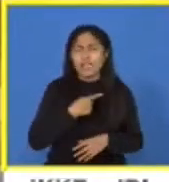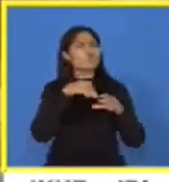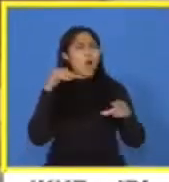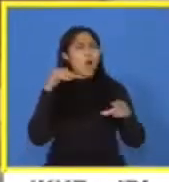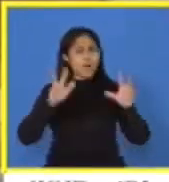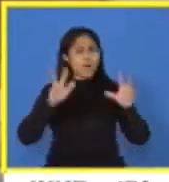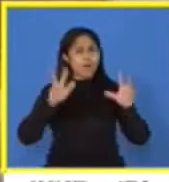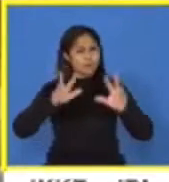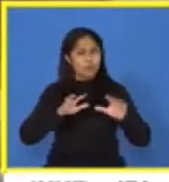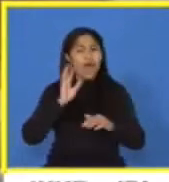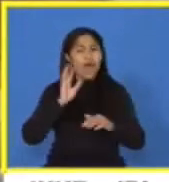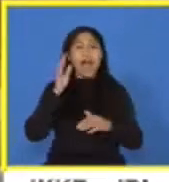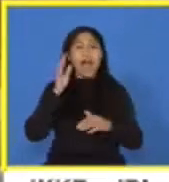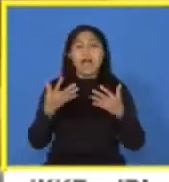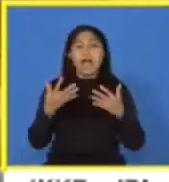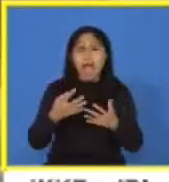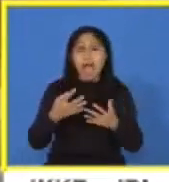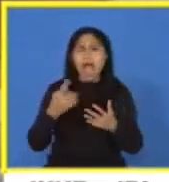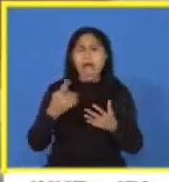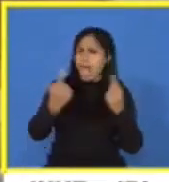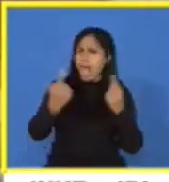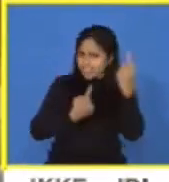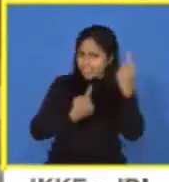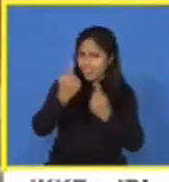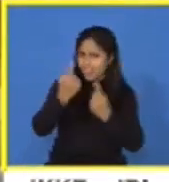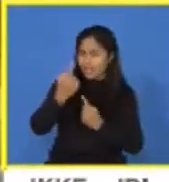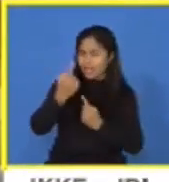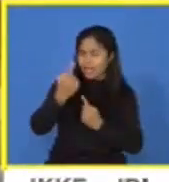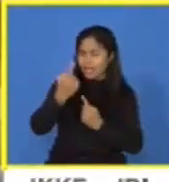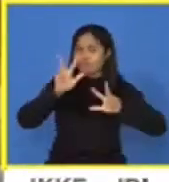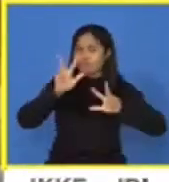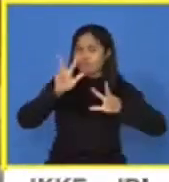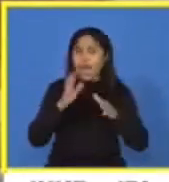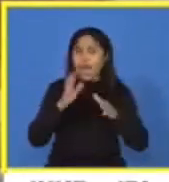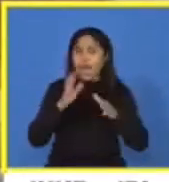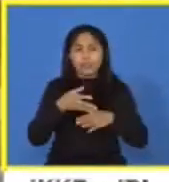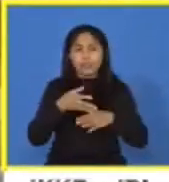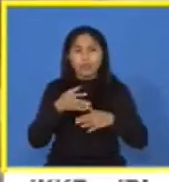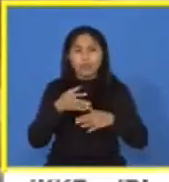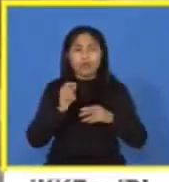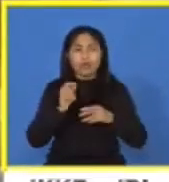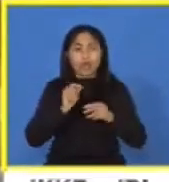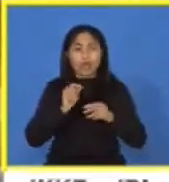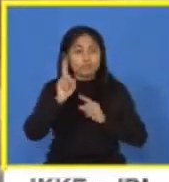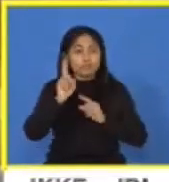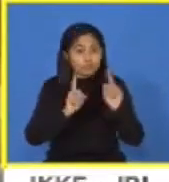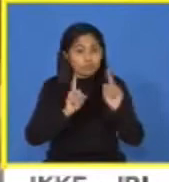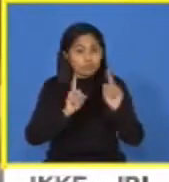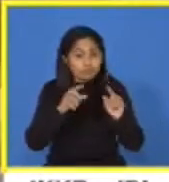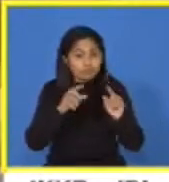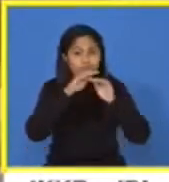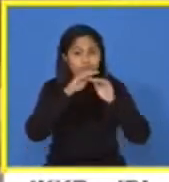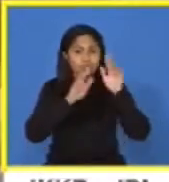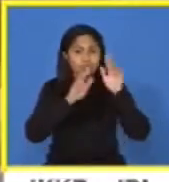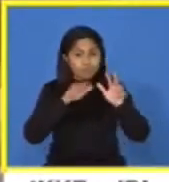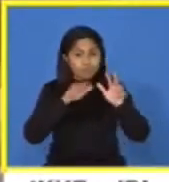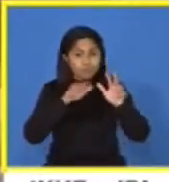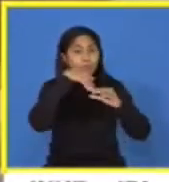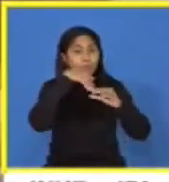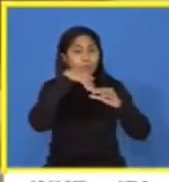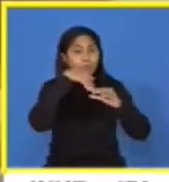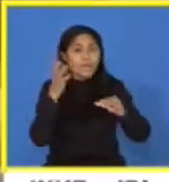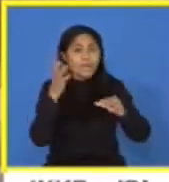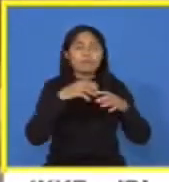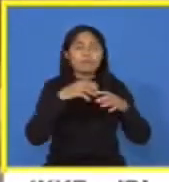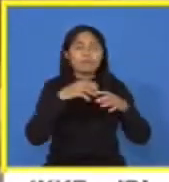Timur akan datang ke Kota Kupang atau Nusa Tenggara Timur untuk berkumpul merayakan Natal bersama atau Natal